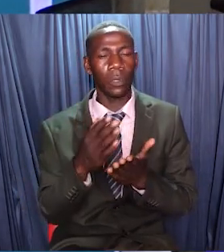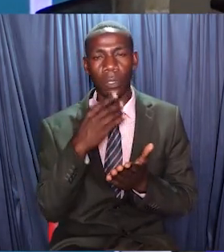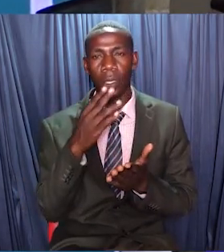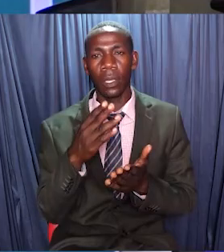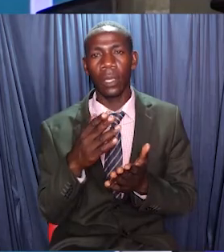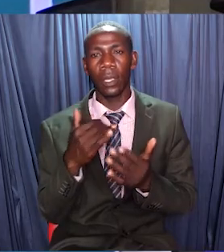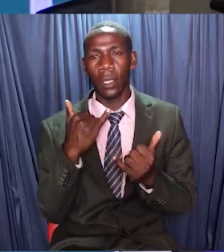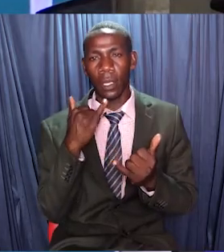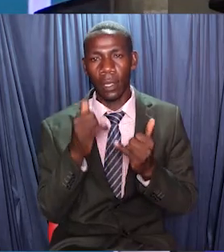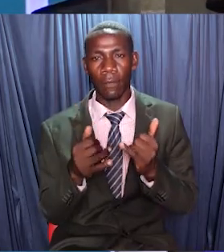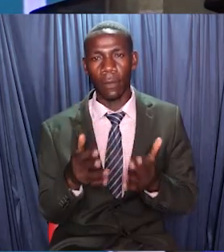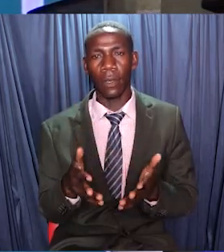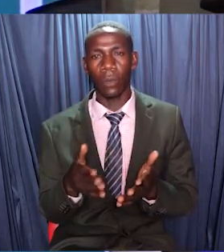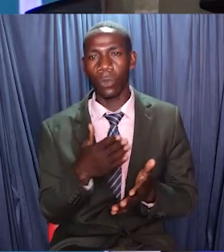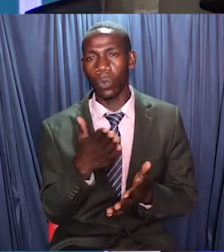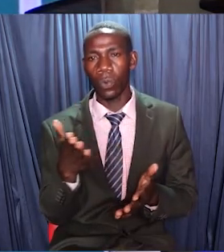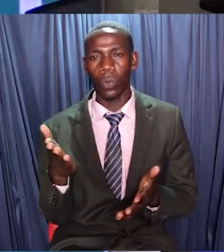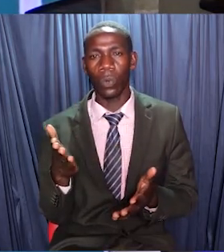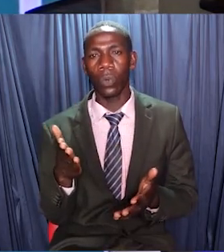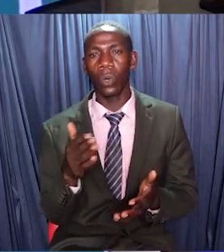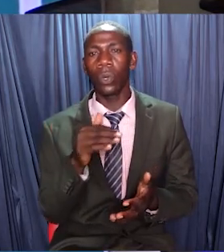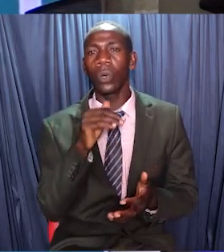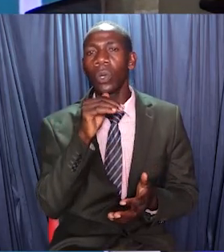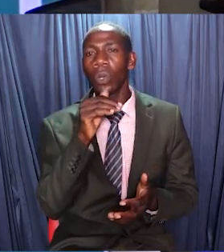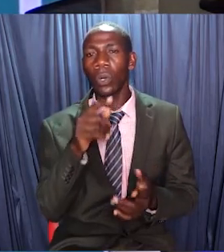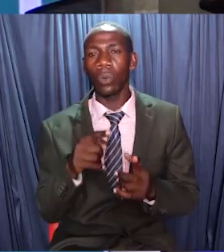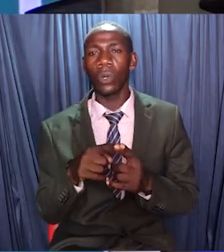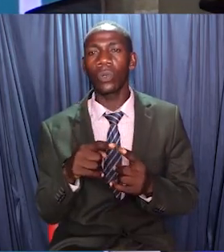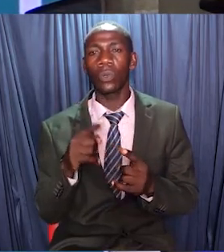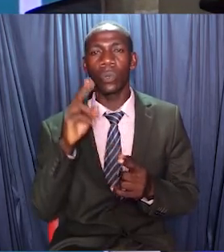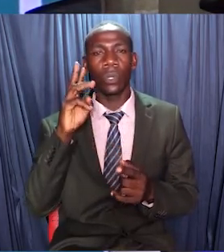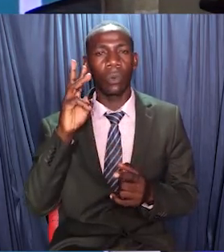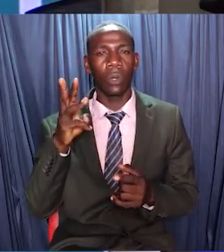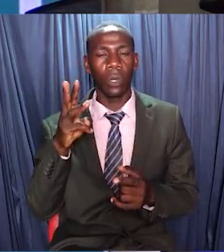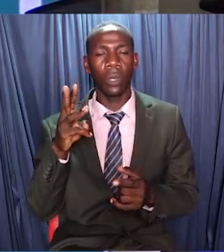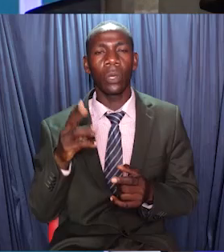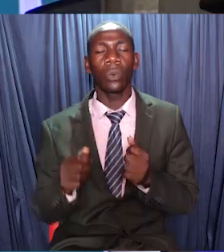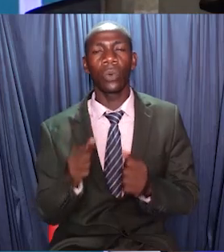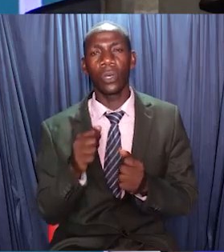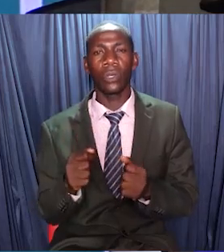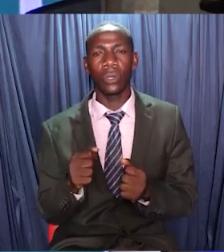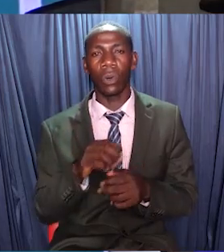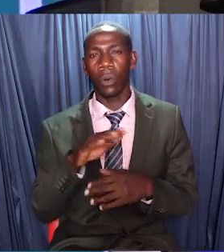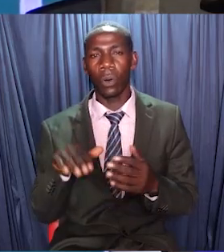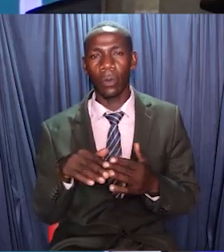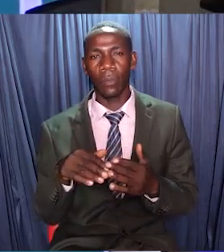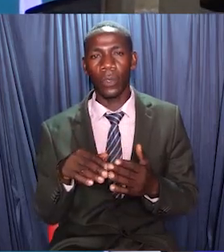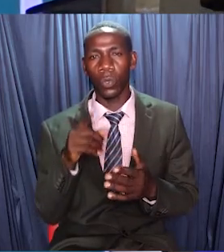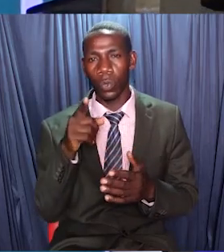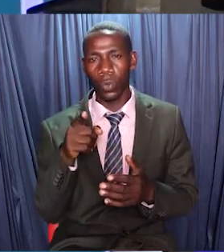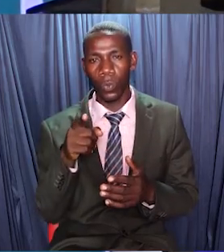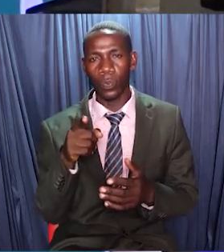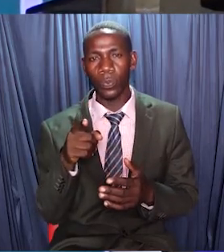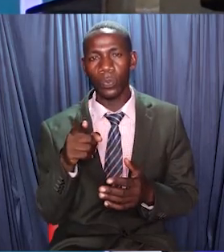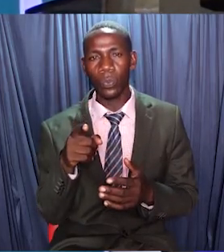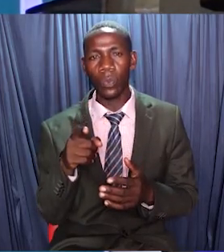Basi kama. Now if. Ninyi, you hamukutaka kurudiwa. Never wanted to be ambalo reproved. Ni fungu la wote. Which is a fall for everybody. Ninyi, that's